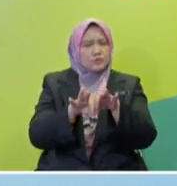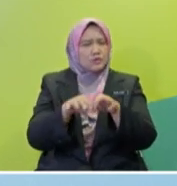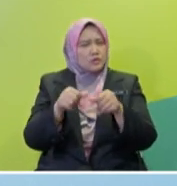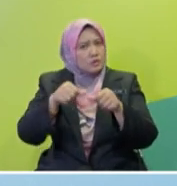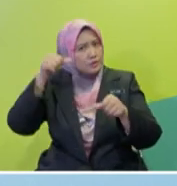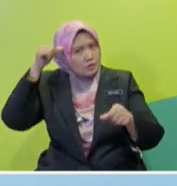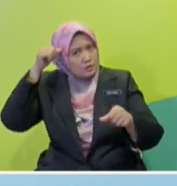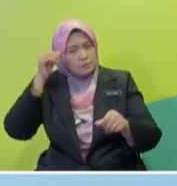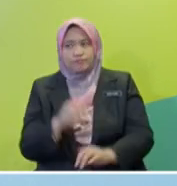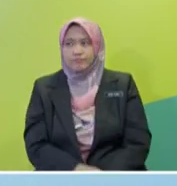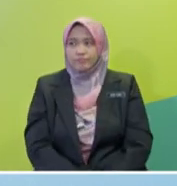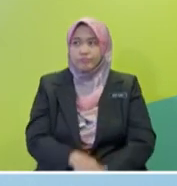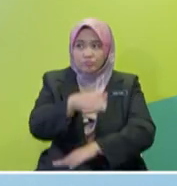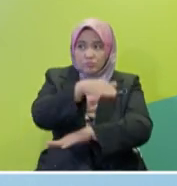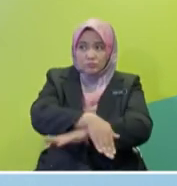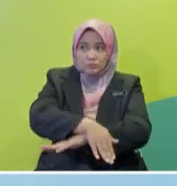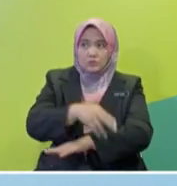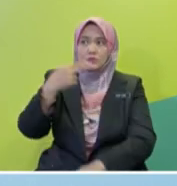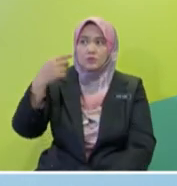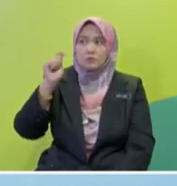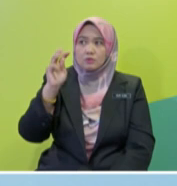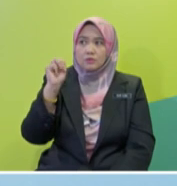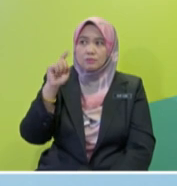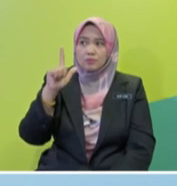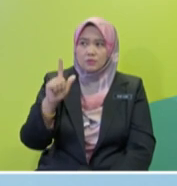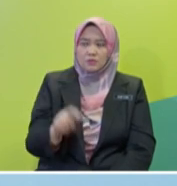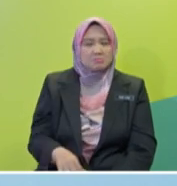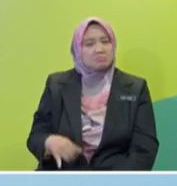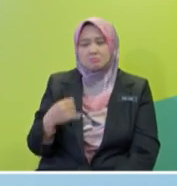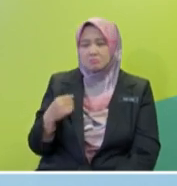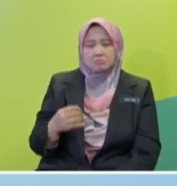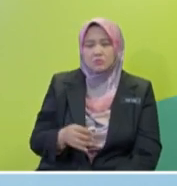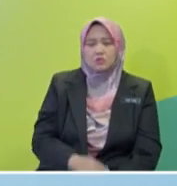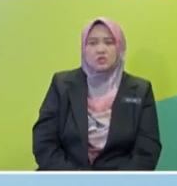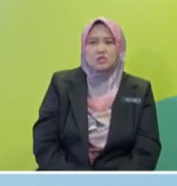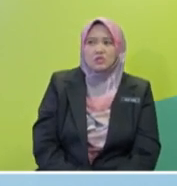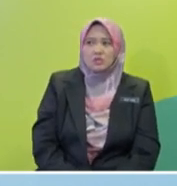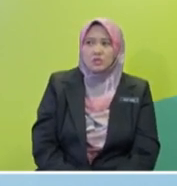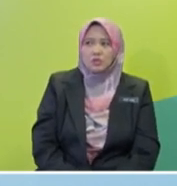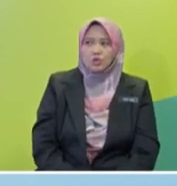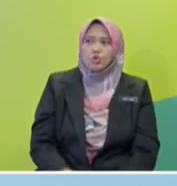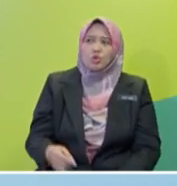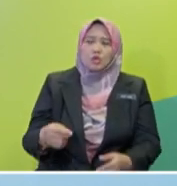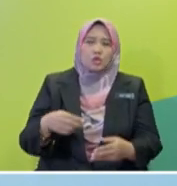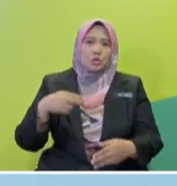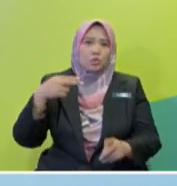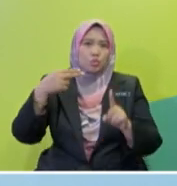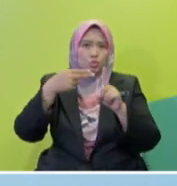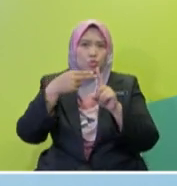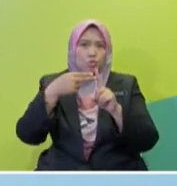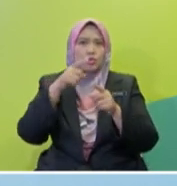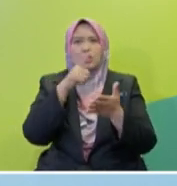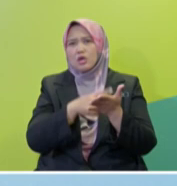bukanlah sensitif huruf oke tidak sensitif huruf sebaik itu dia boleh ditulis dalam huruf